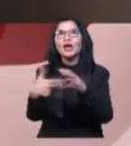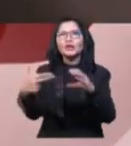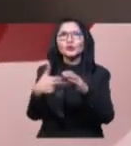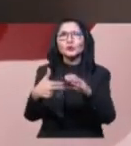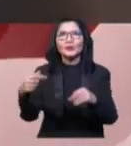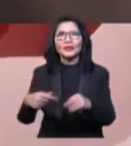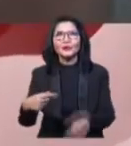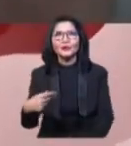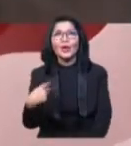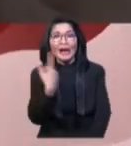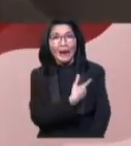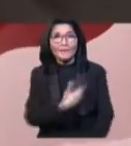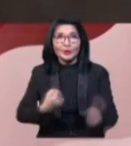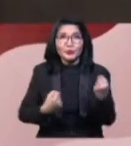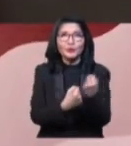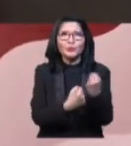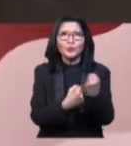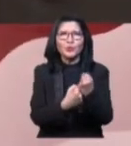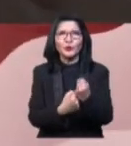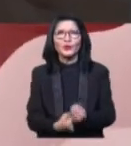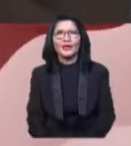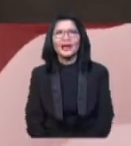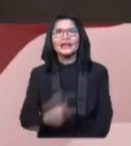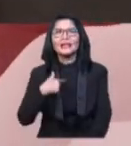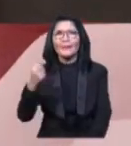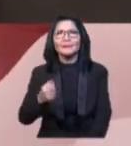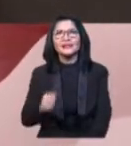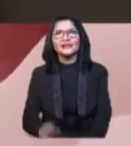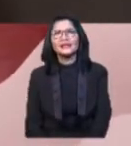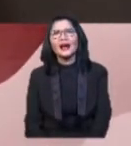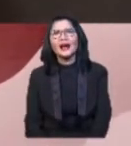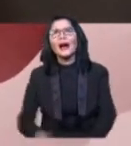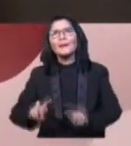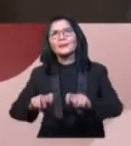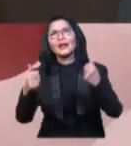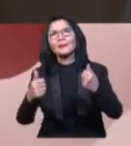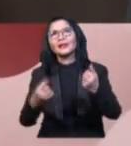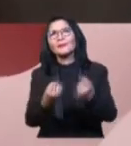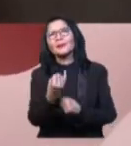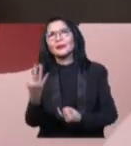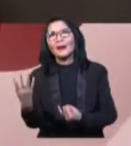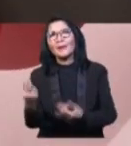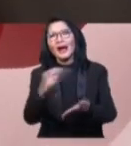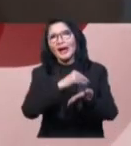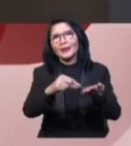di Tuku, kami di Maka Group, kami sebagai Tuku bisa menyelamatkan beberapa sister company kami, brand kami yang lain, yang mungkin tidak seberuntung